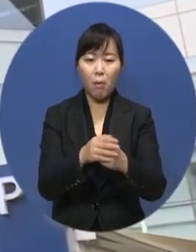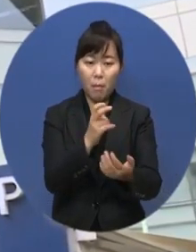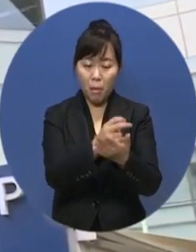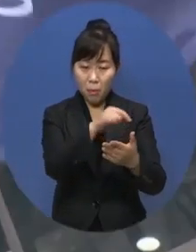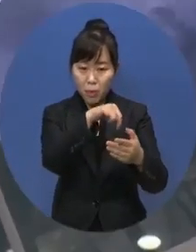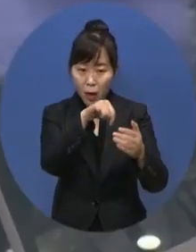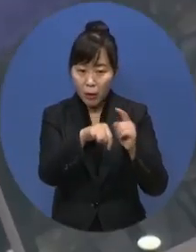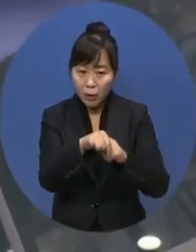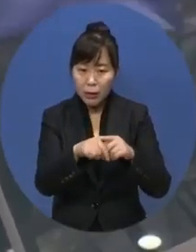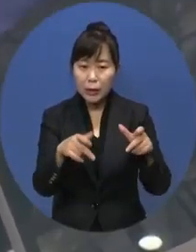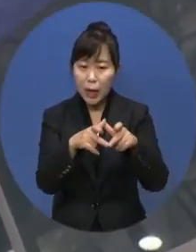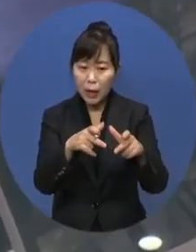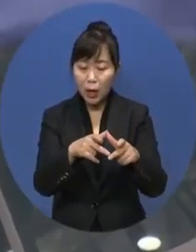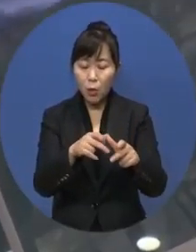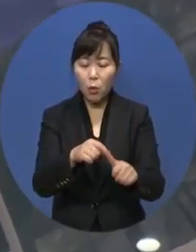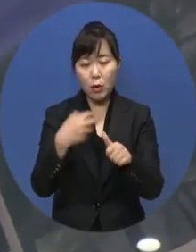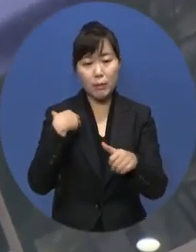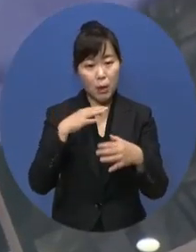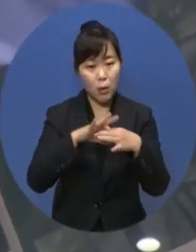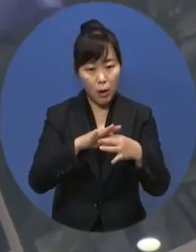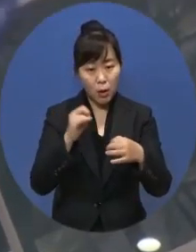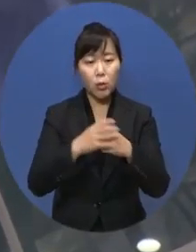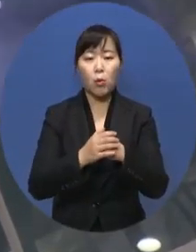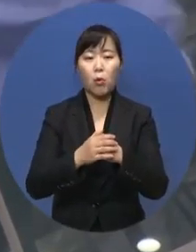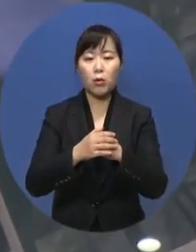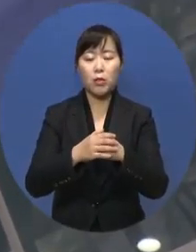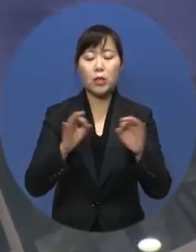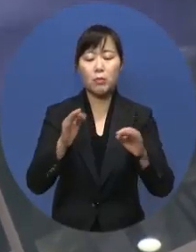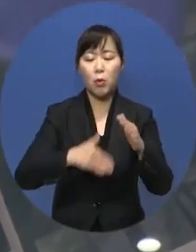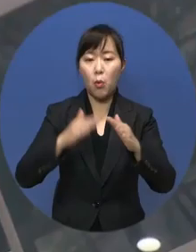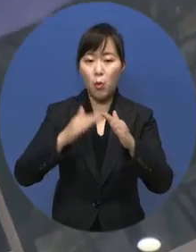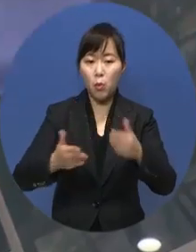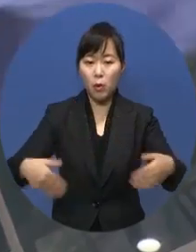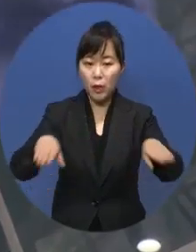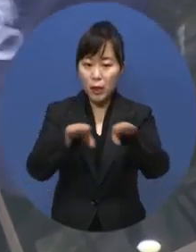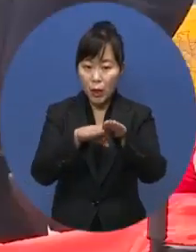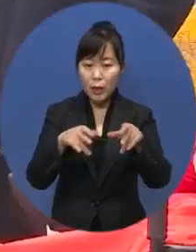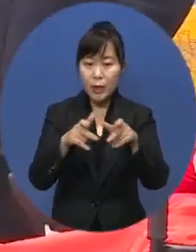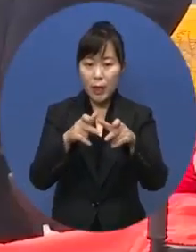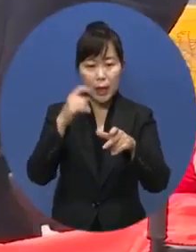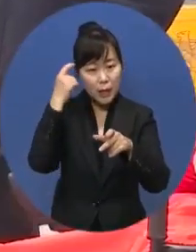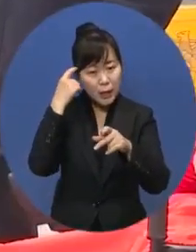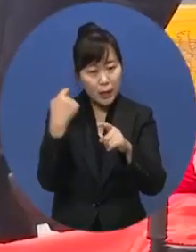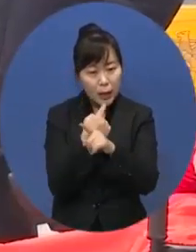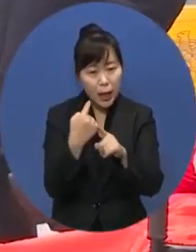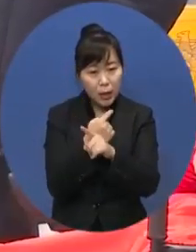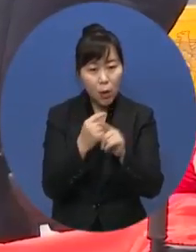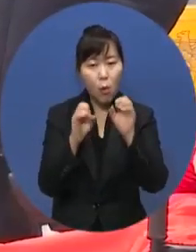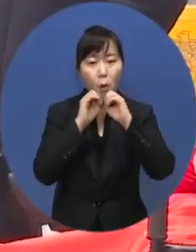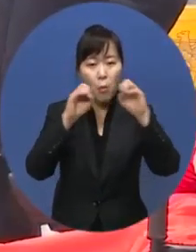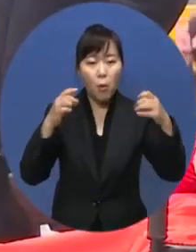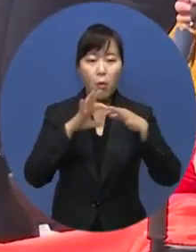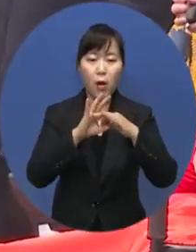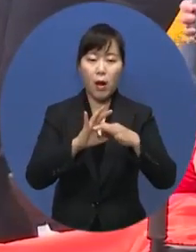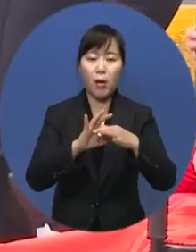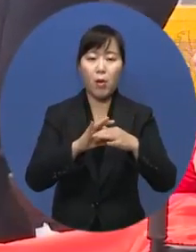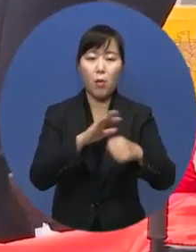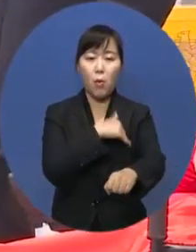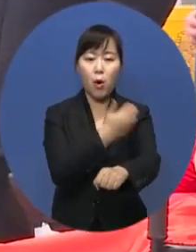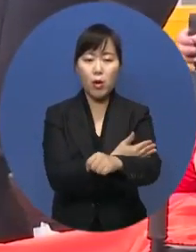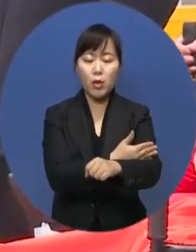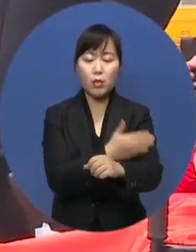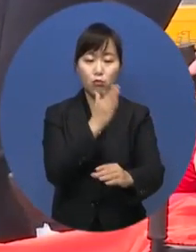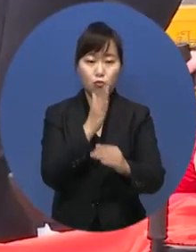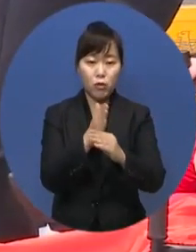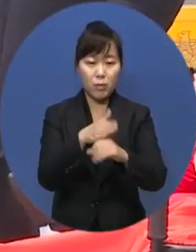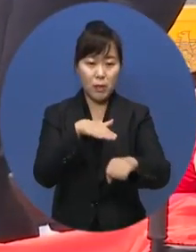의무고용률을 준수할 것과 금융공공기관의 장애 인식 개선 홍보 등을 위한 중증장애인 권리중심형 일자리 도입